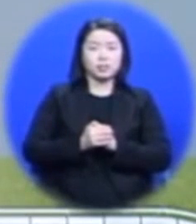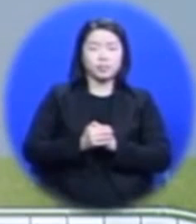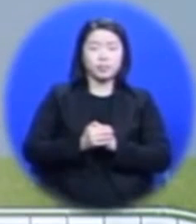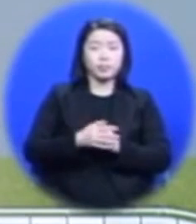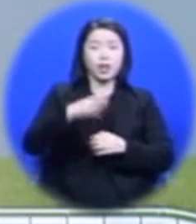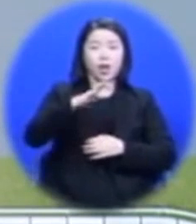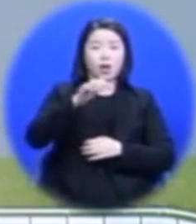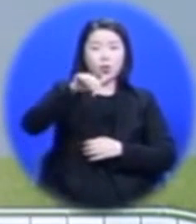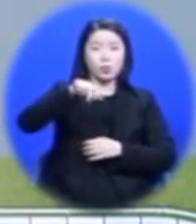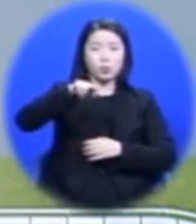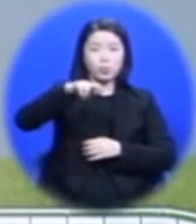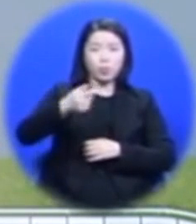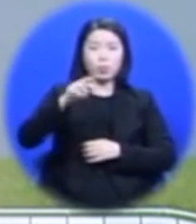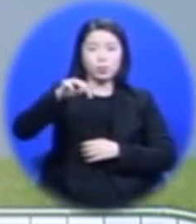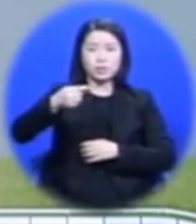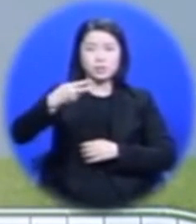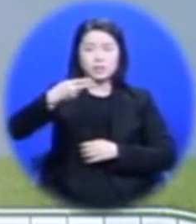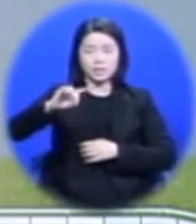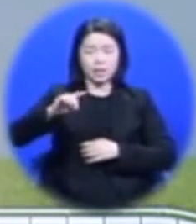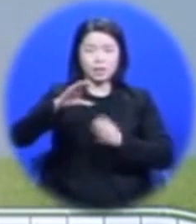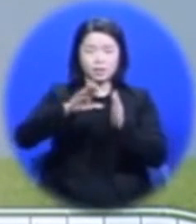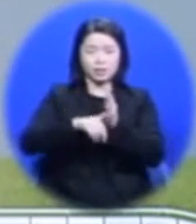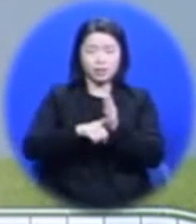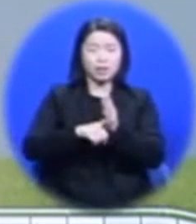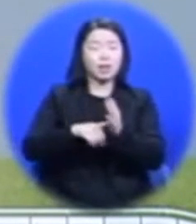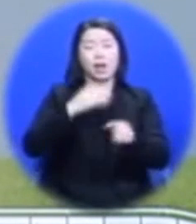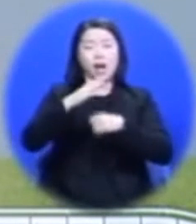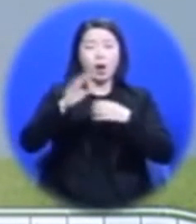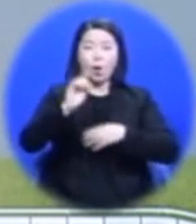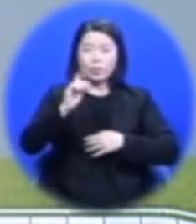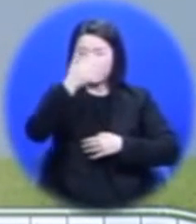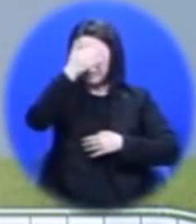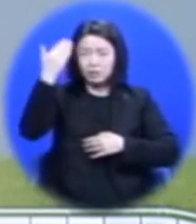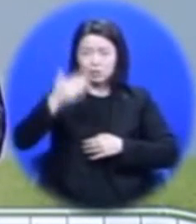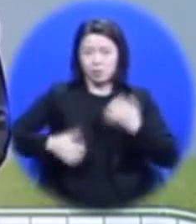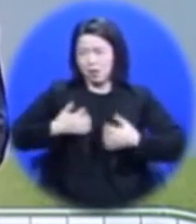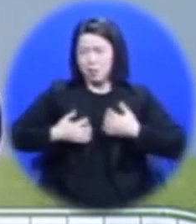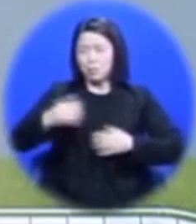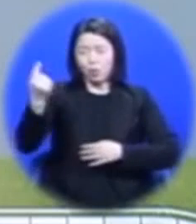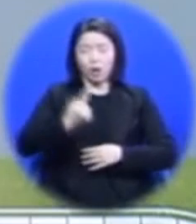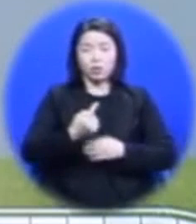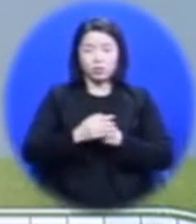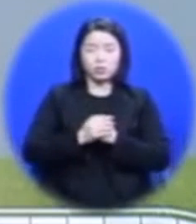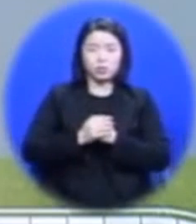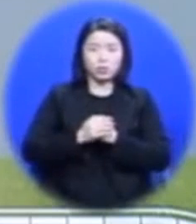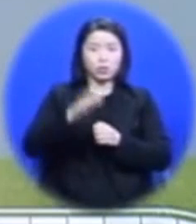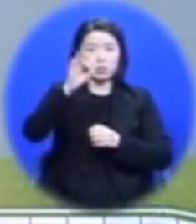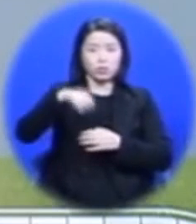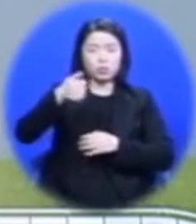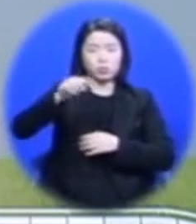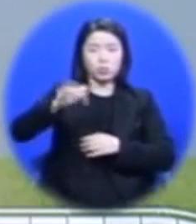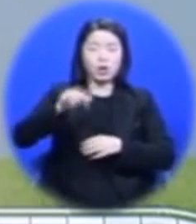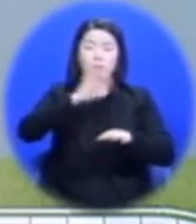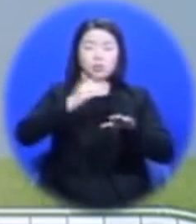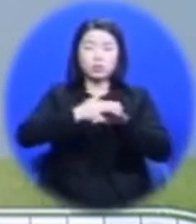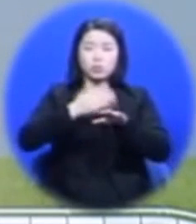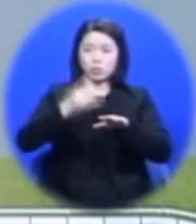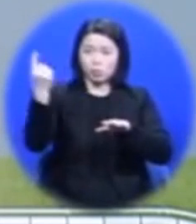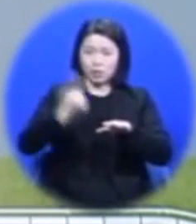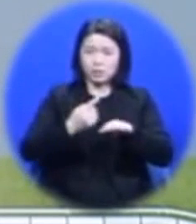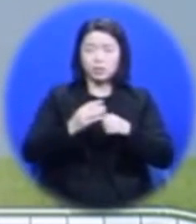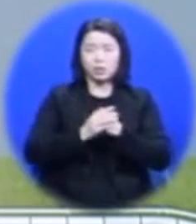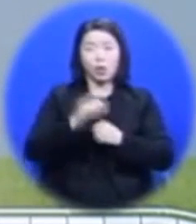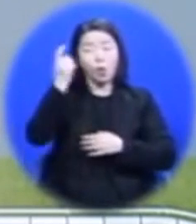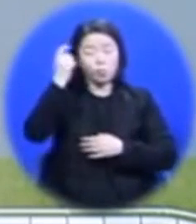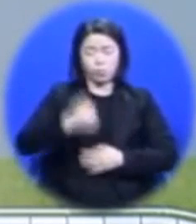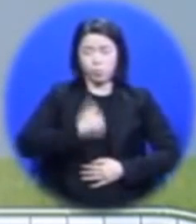코스타 때 어느 한 청년이 아주 흥분해서 찾아왔습니다. 유학생 수련회에 온 청년이에요. 왜 그렇게